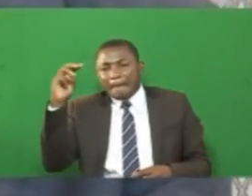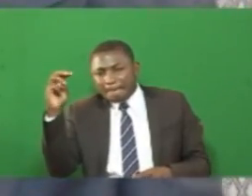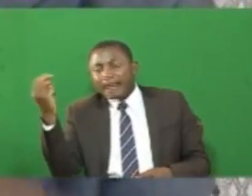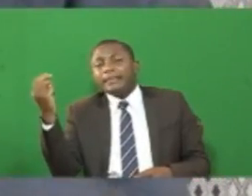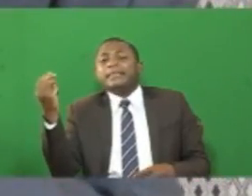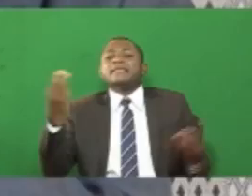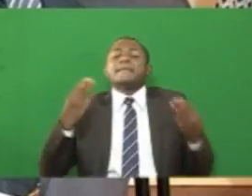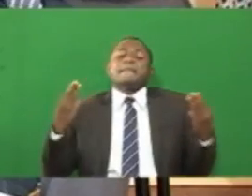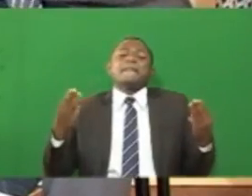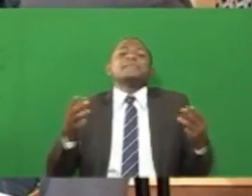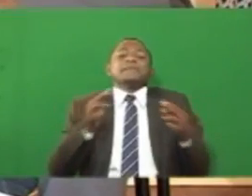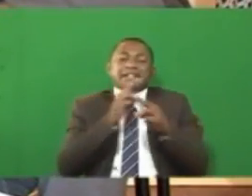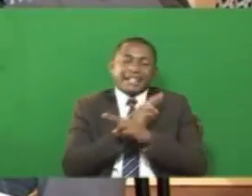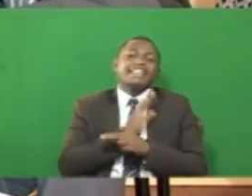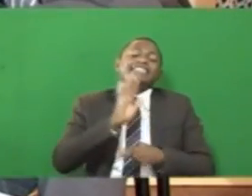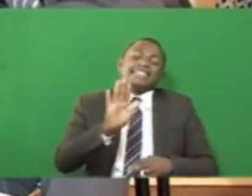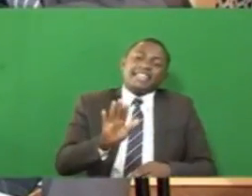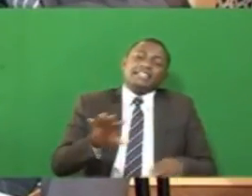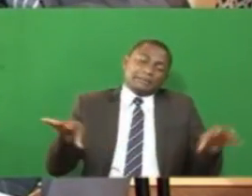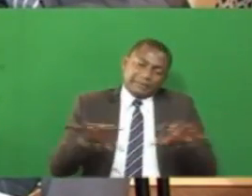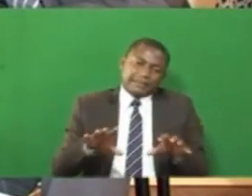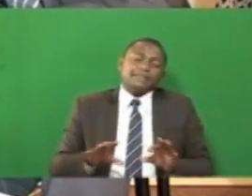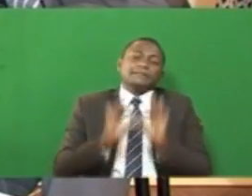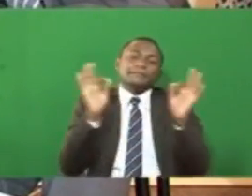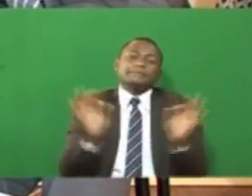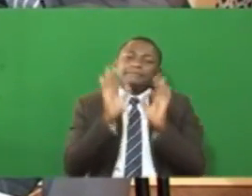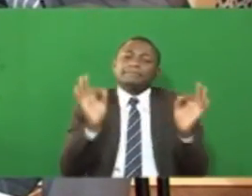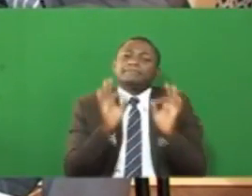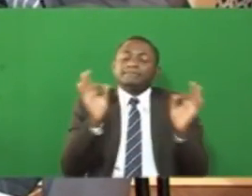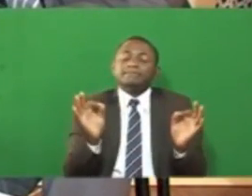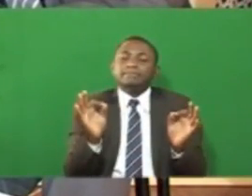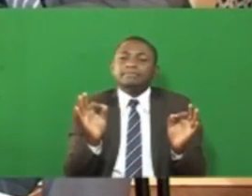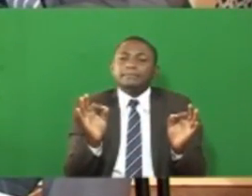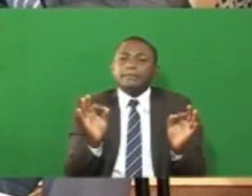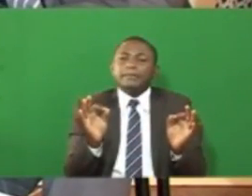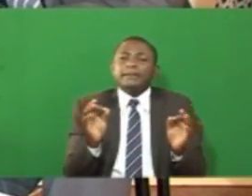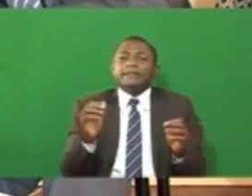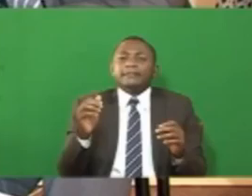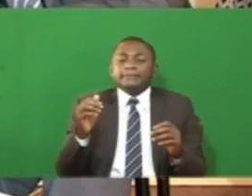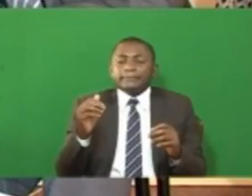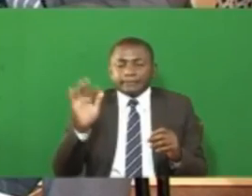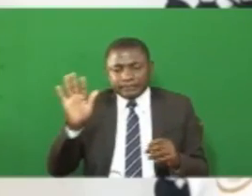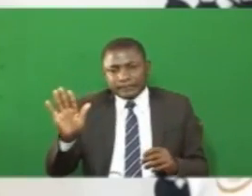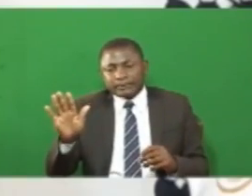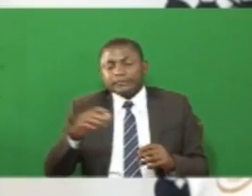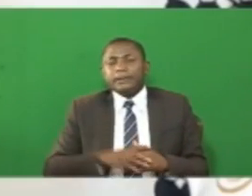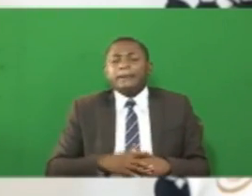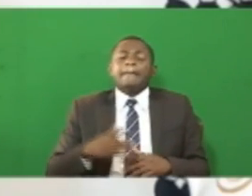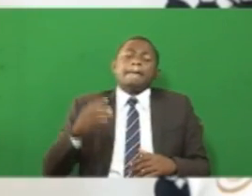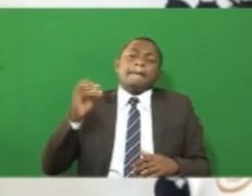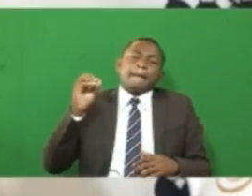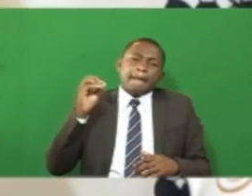weekend. As long as date ro rasvika. Rasvika. Musi wa 9 unogona kusvika any day of the week nekuchinjana kwemakore. Yeah.